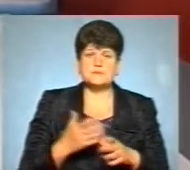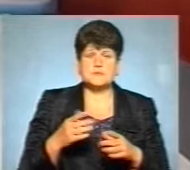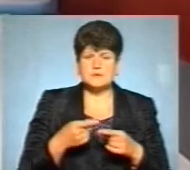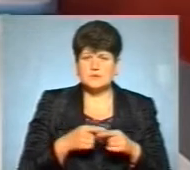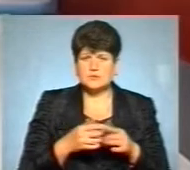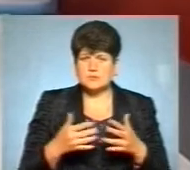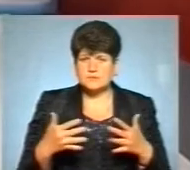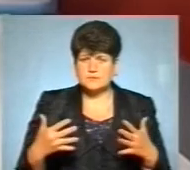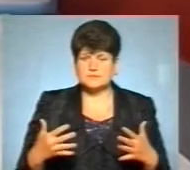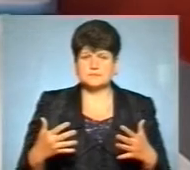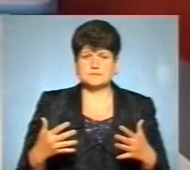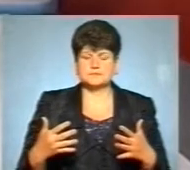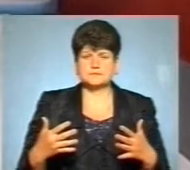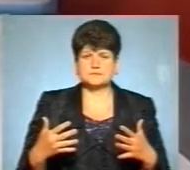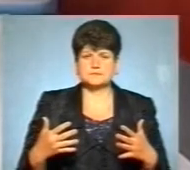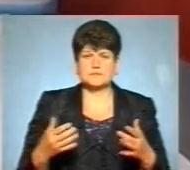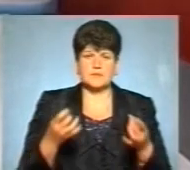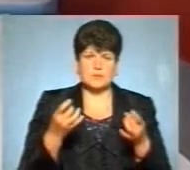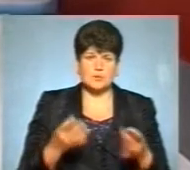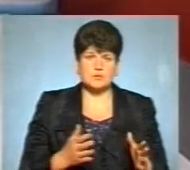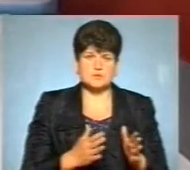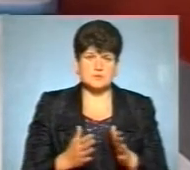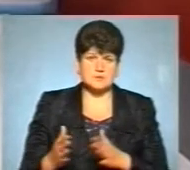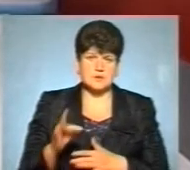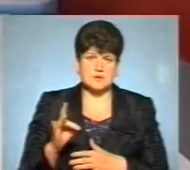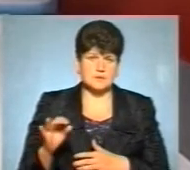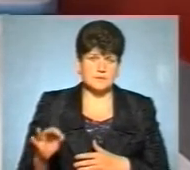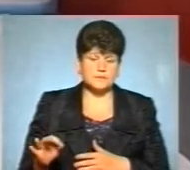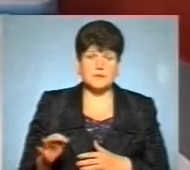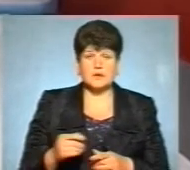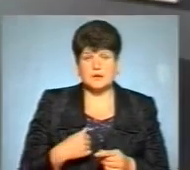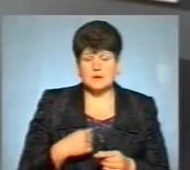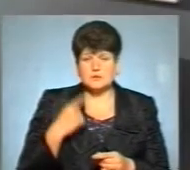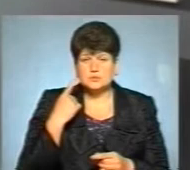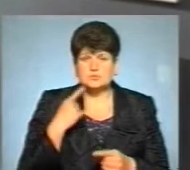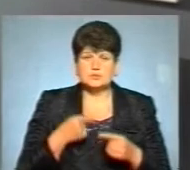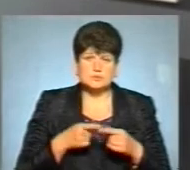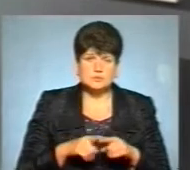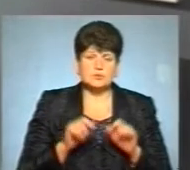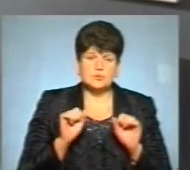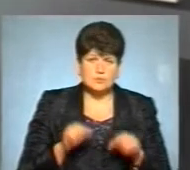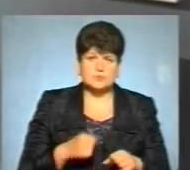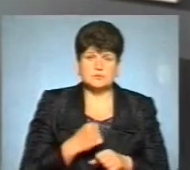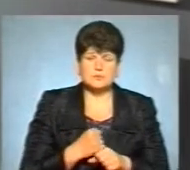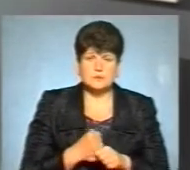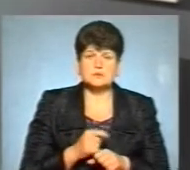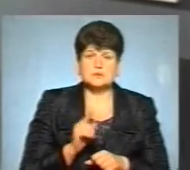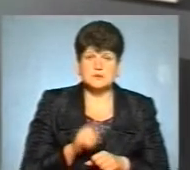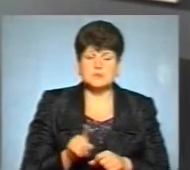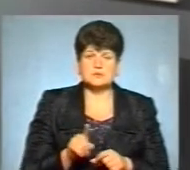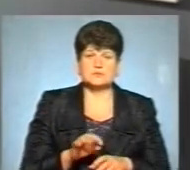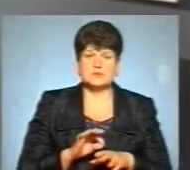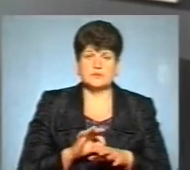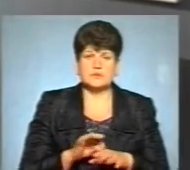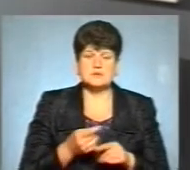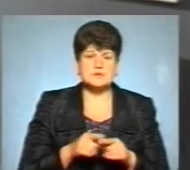і, відповідно, спрощені системи РРО. Я думаю, що технологічно можна запровадити таким чином, щоб ввести це